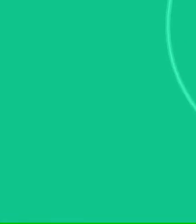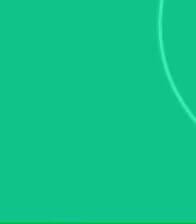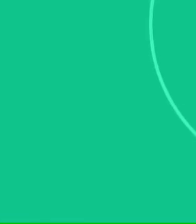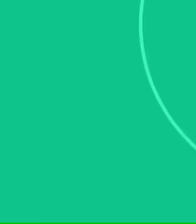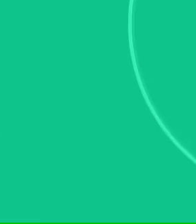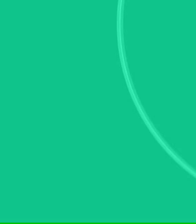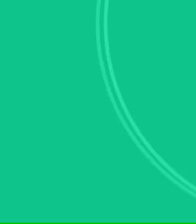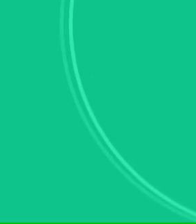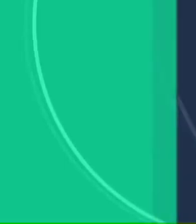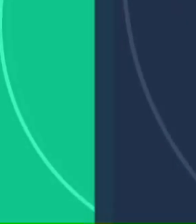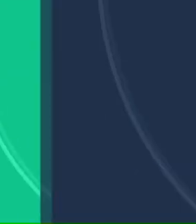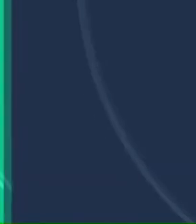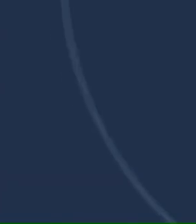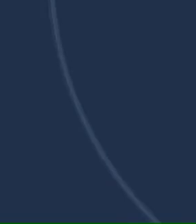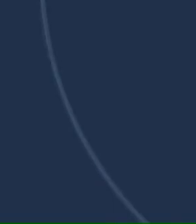Музика